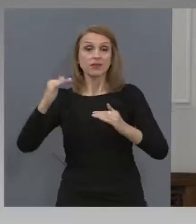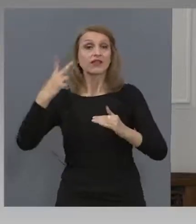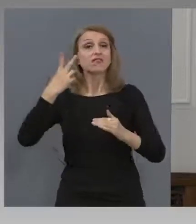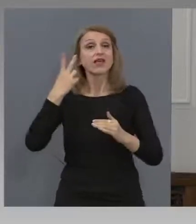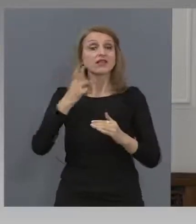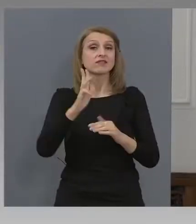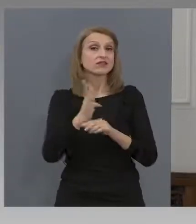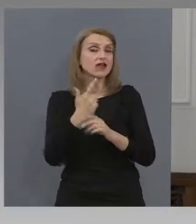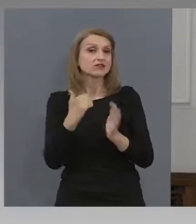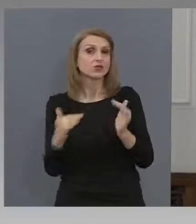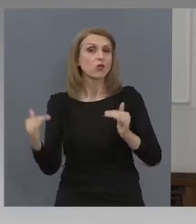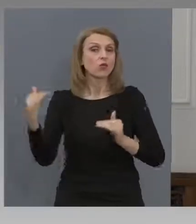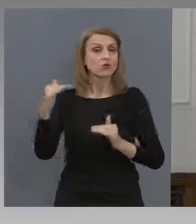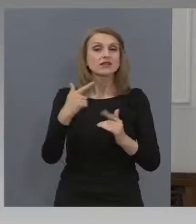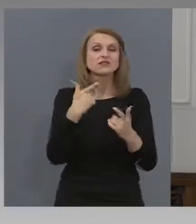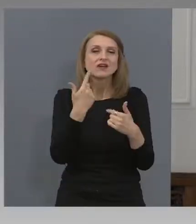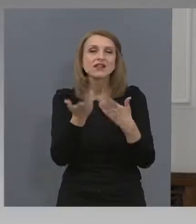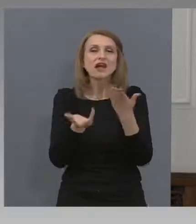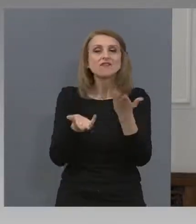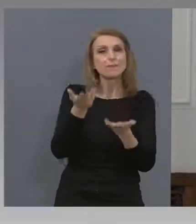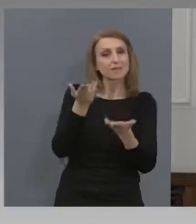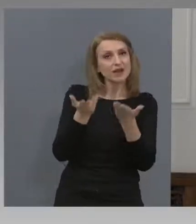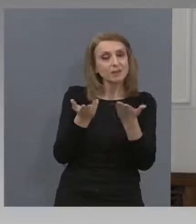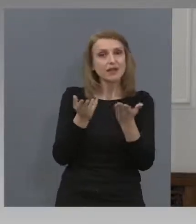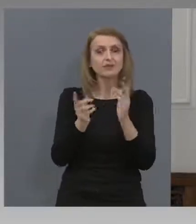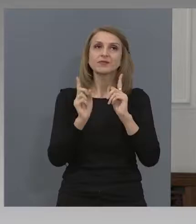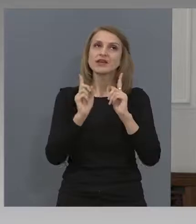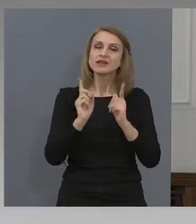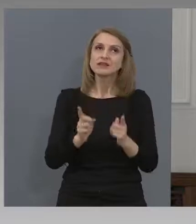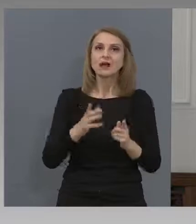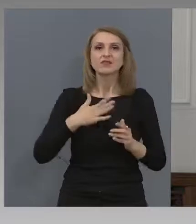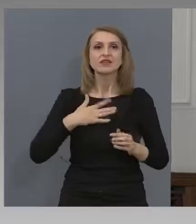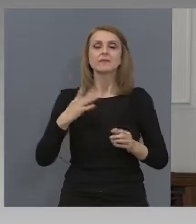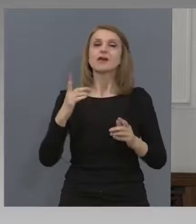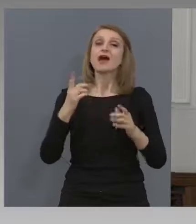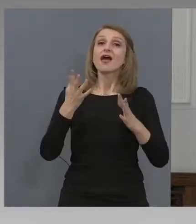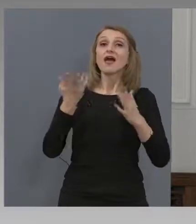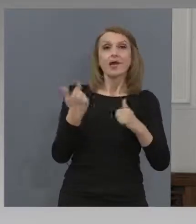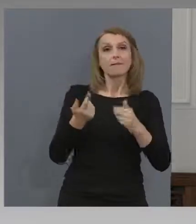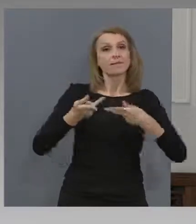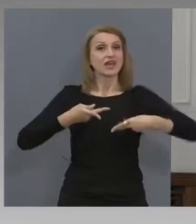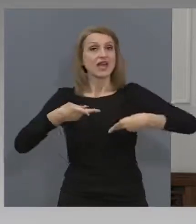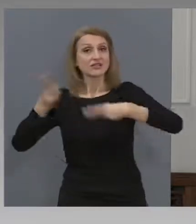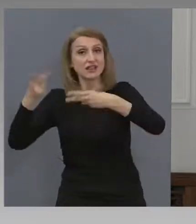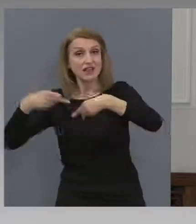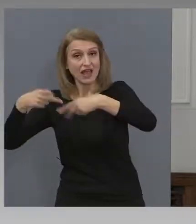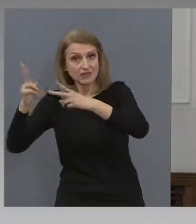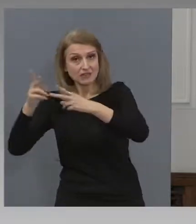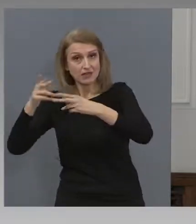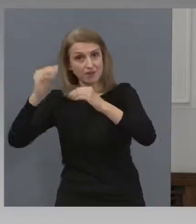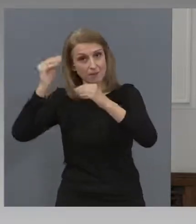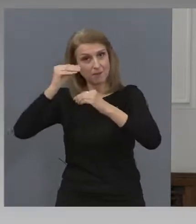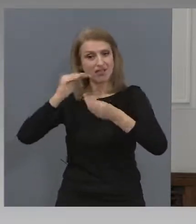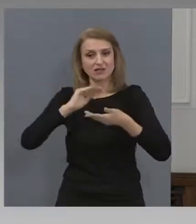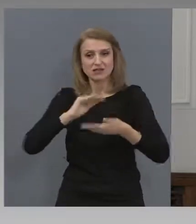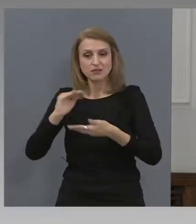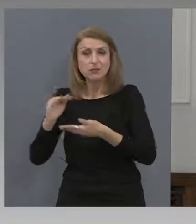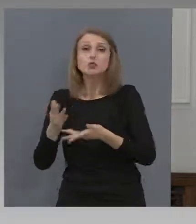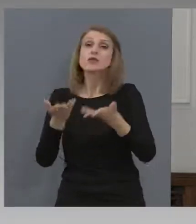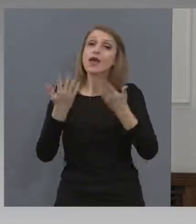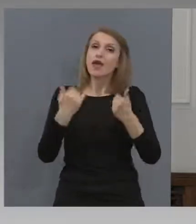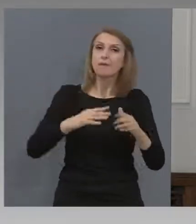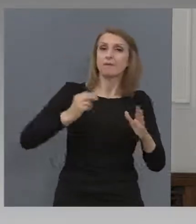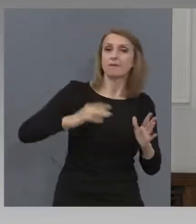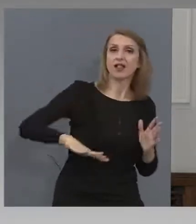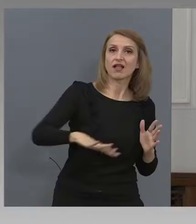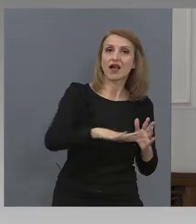и този баланс между възможности за износ за българските производители и сега да защитим родното производство в условия на криза, и